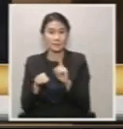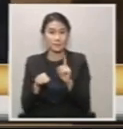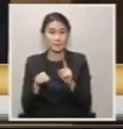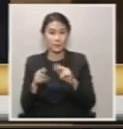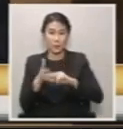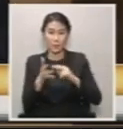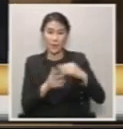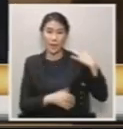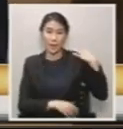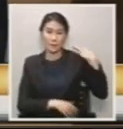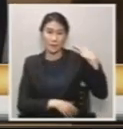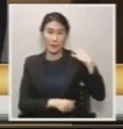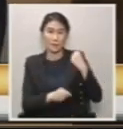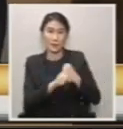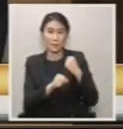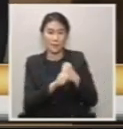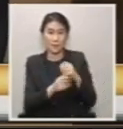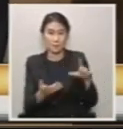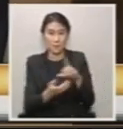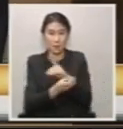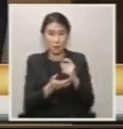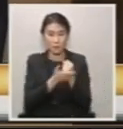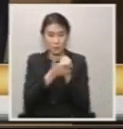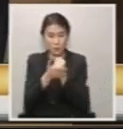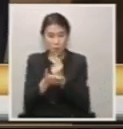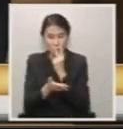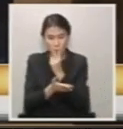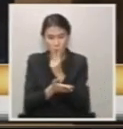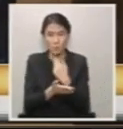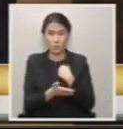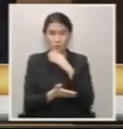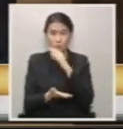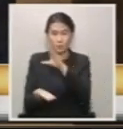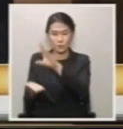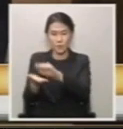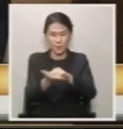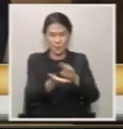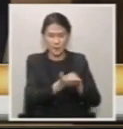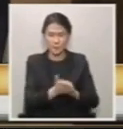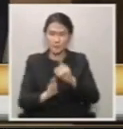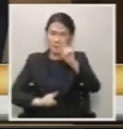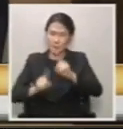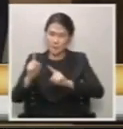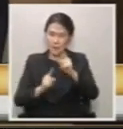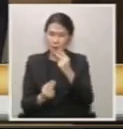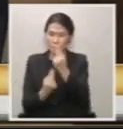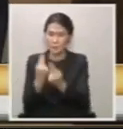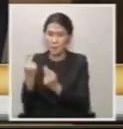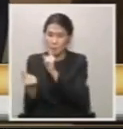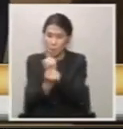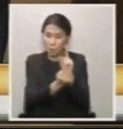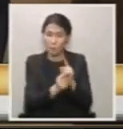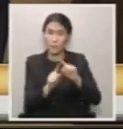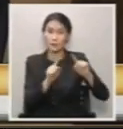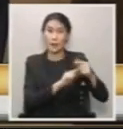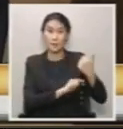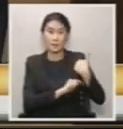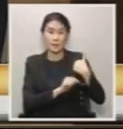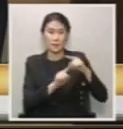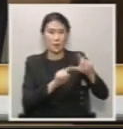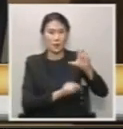อาสาสมัครพัฒนาสังคมช่วยสำรวจประเมินนะครับส่วนของสำนัก